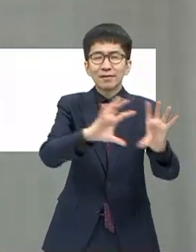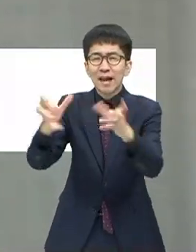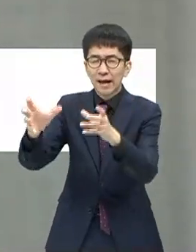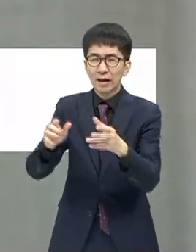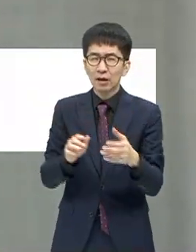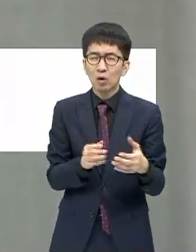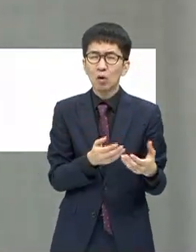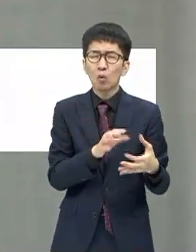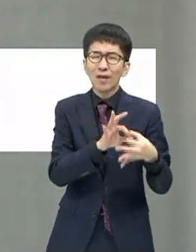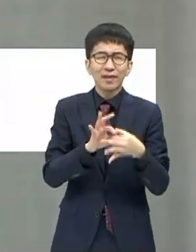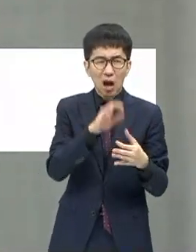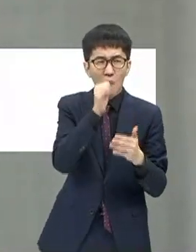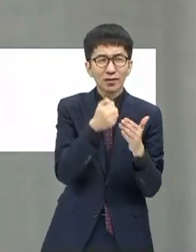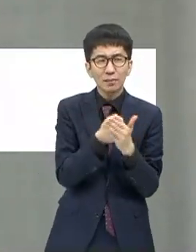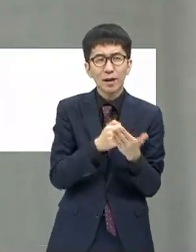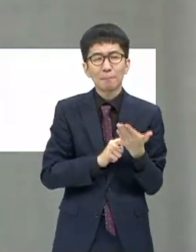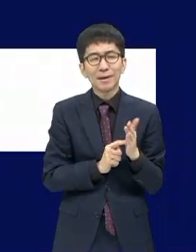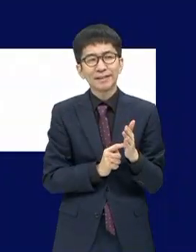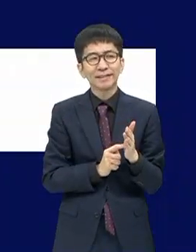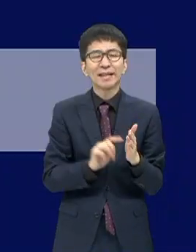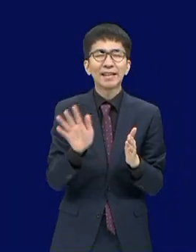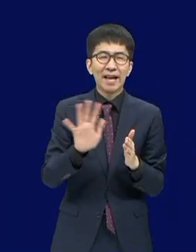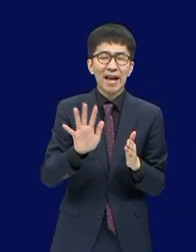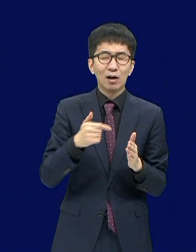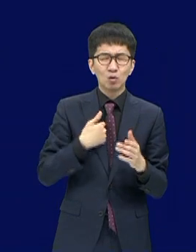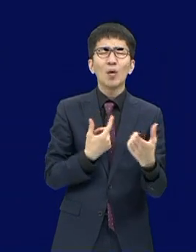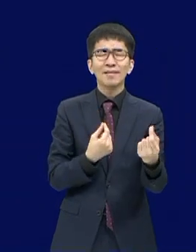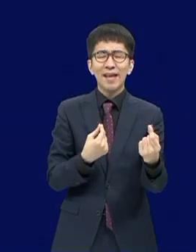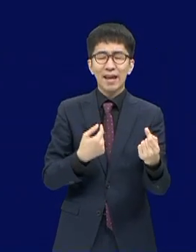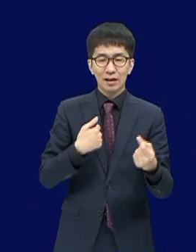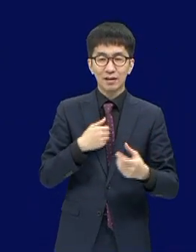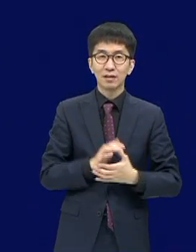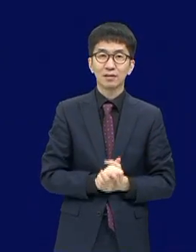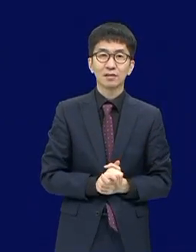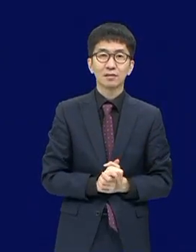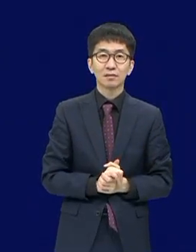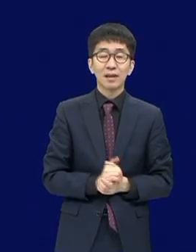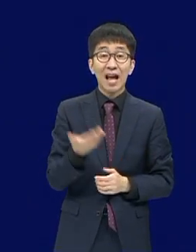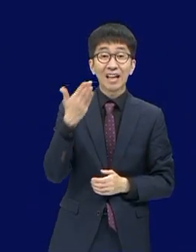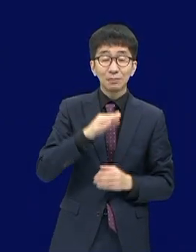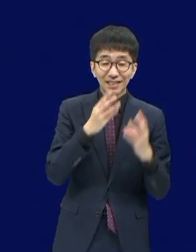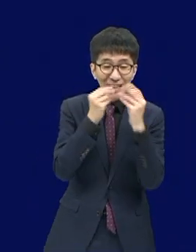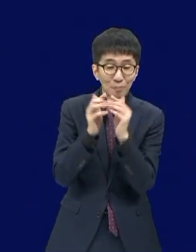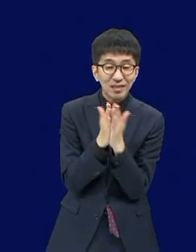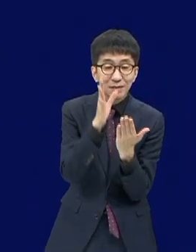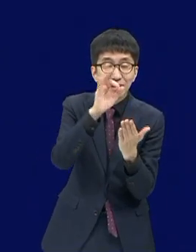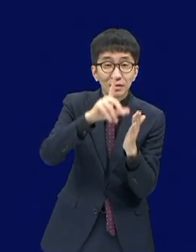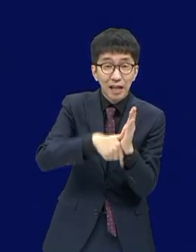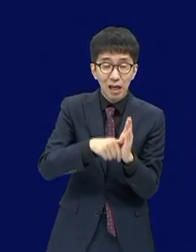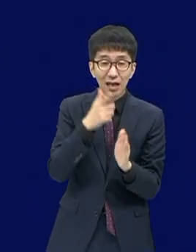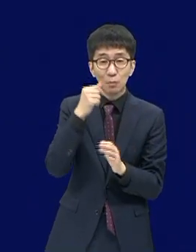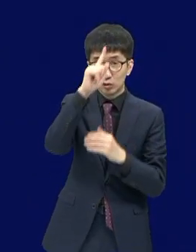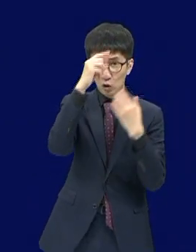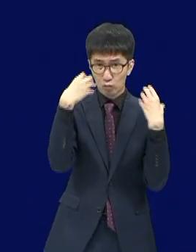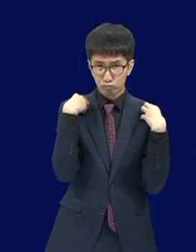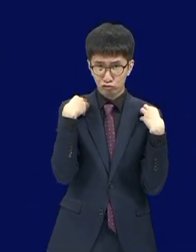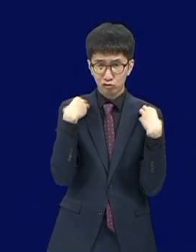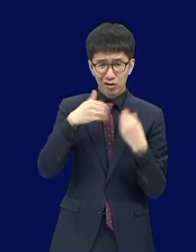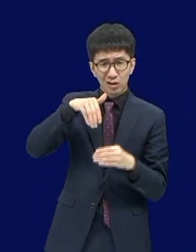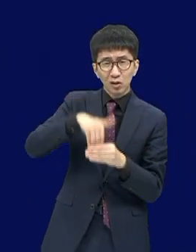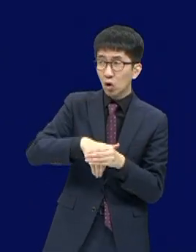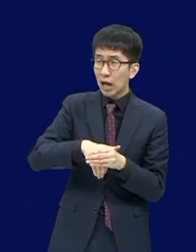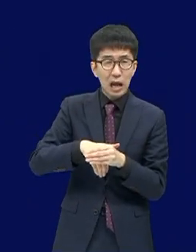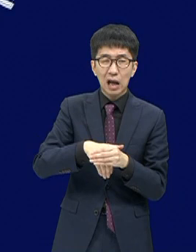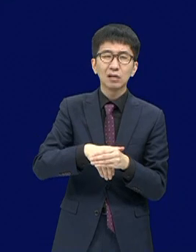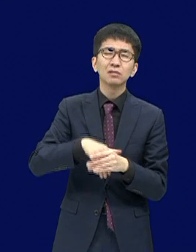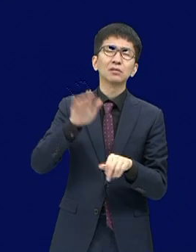쓰는거 에고 전원이 울거나 악기나 건수는 그러나 한 주 명 시사주간지 는 일본 정부가 선거 판세를 잘못 읽어